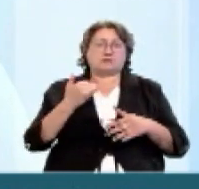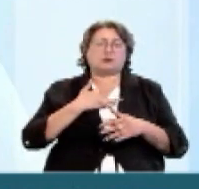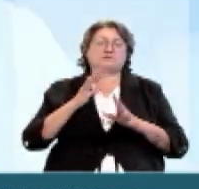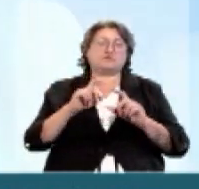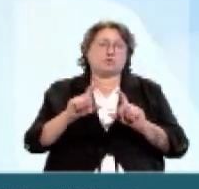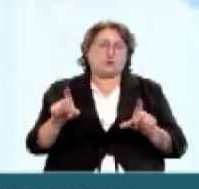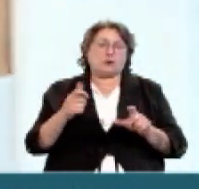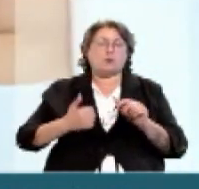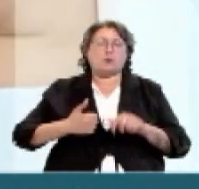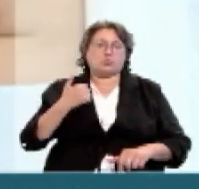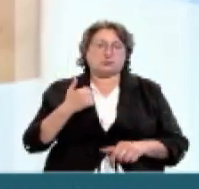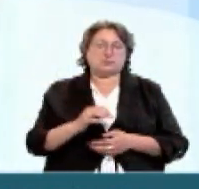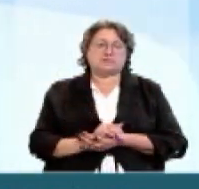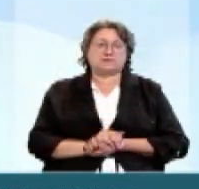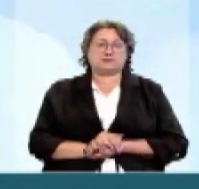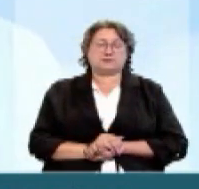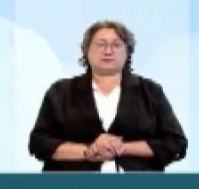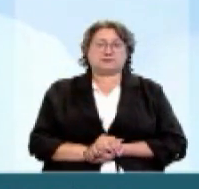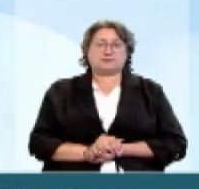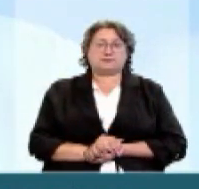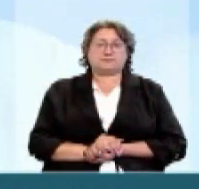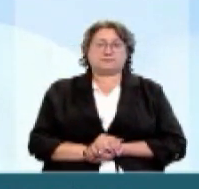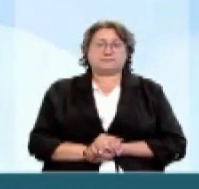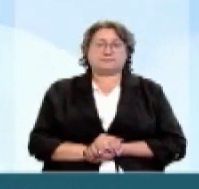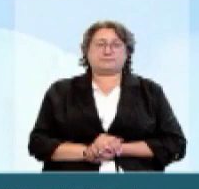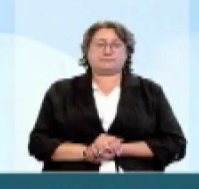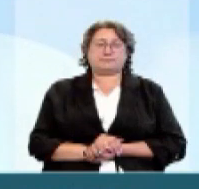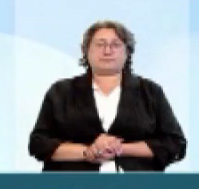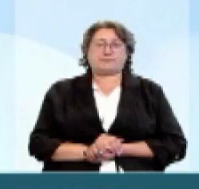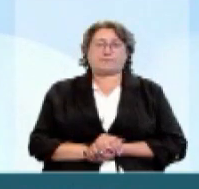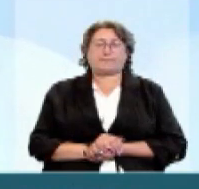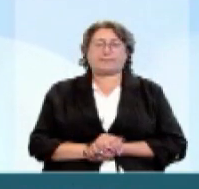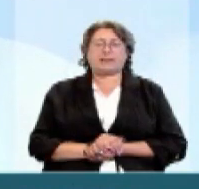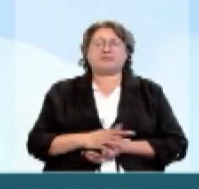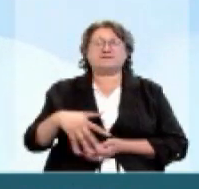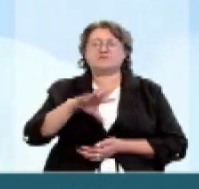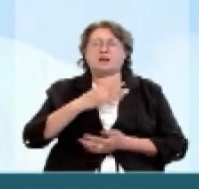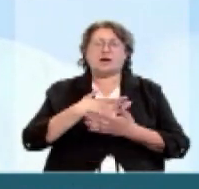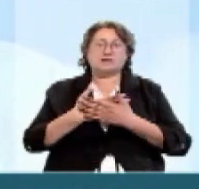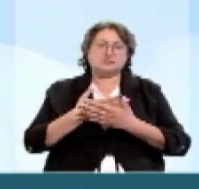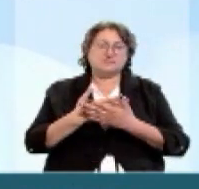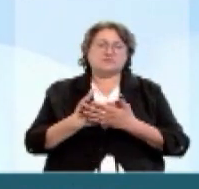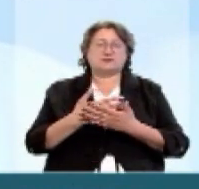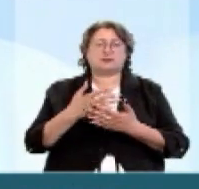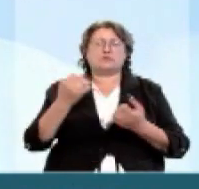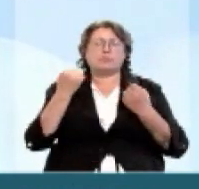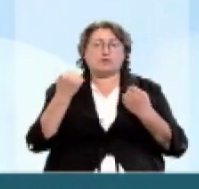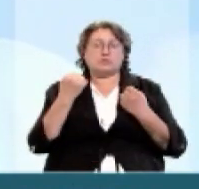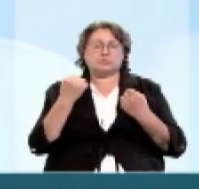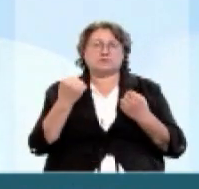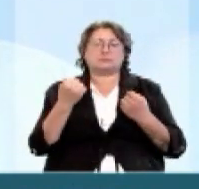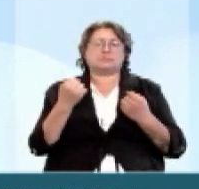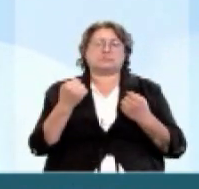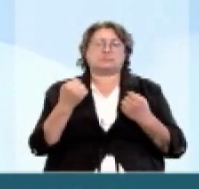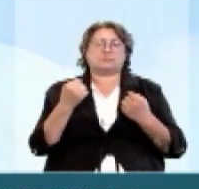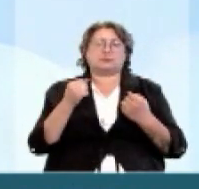деп санаймыз. Наргиз біздің сыныптағы өте белсенді оқушыларымыздың бірі. Спорт саласында да волейболдың